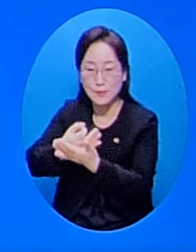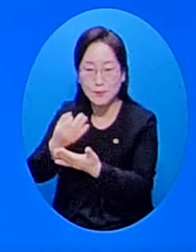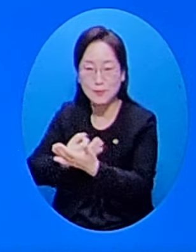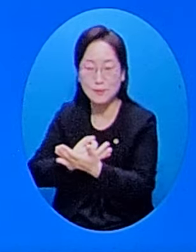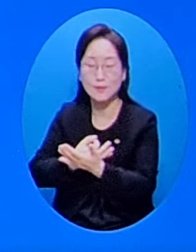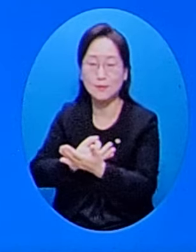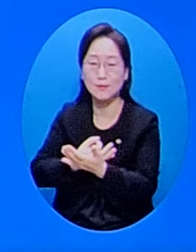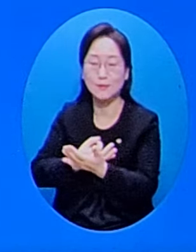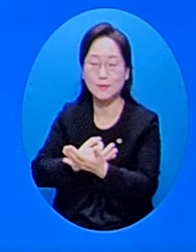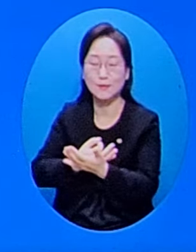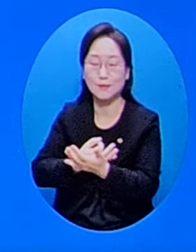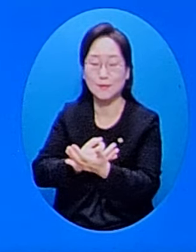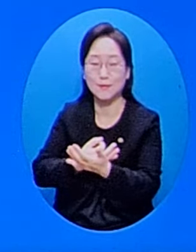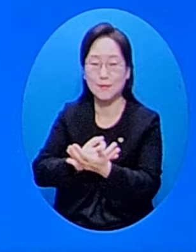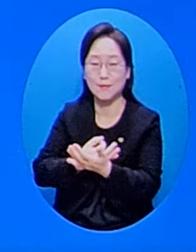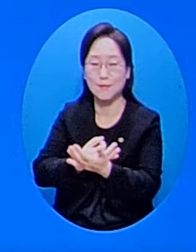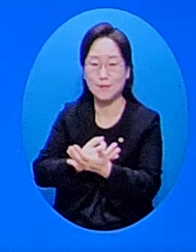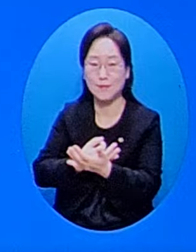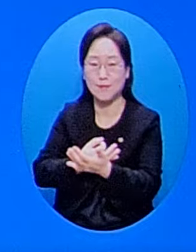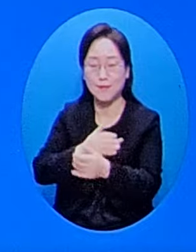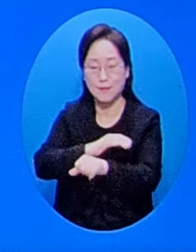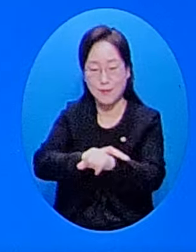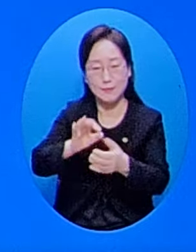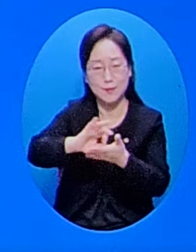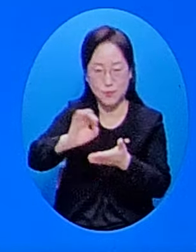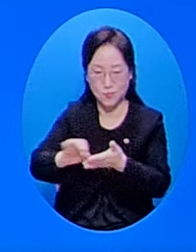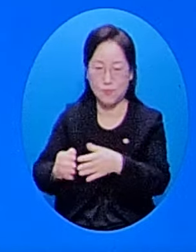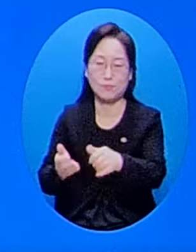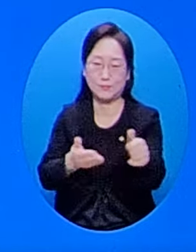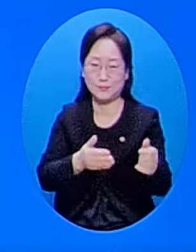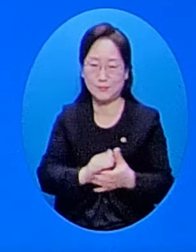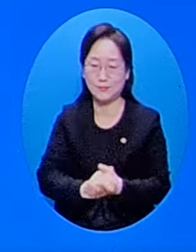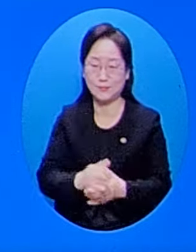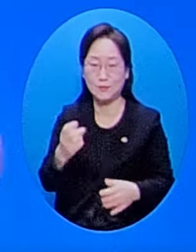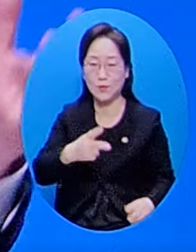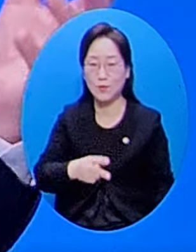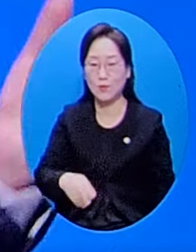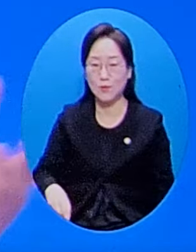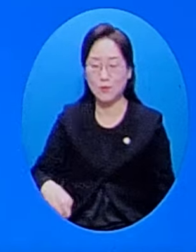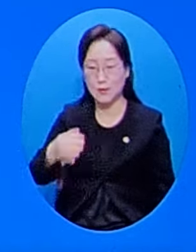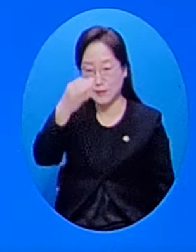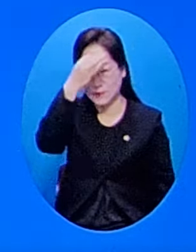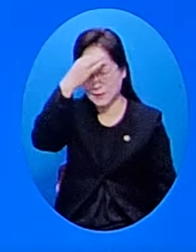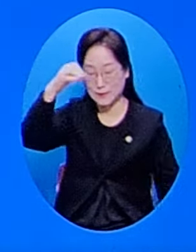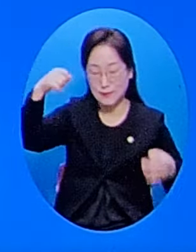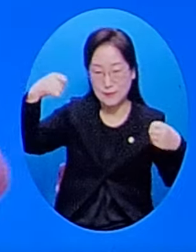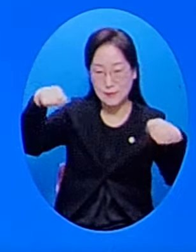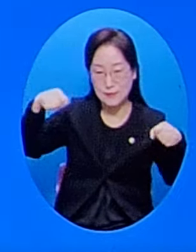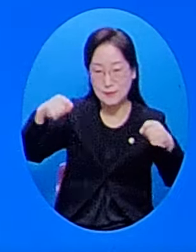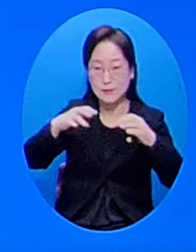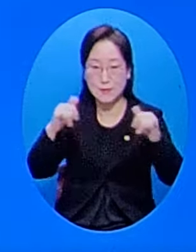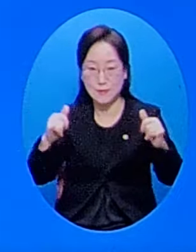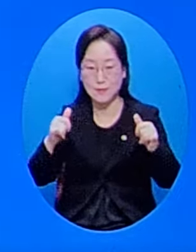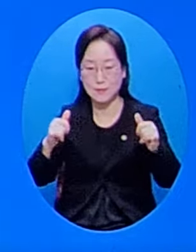잘 사용해야 되고, 예술인은 그에 주신 달란트로 그